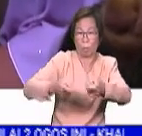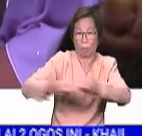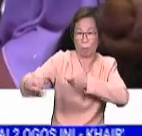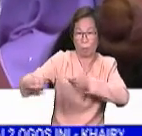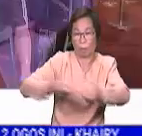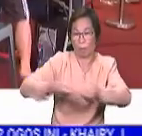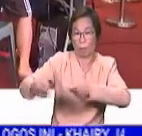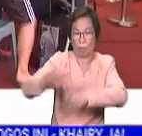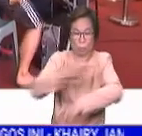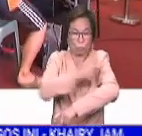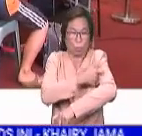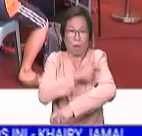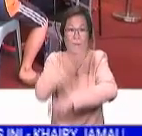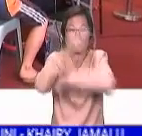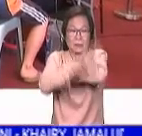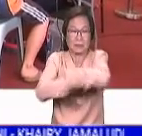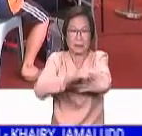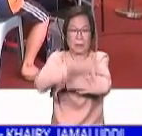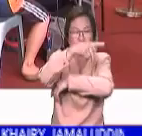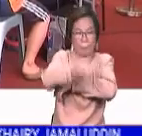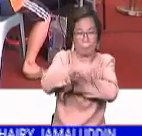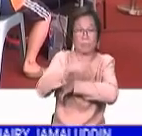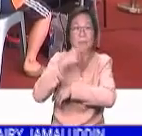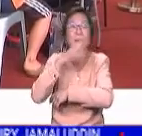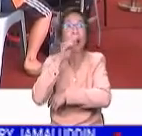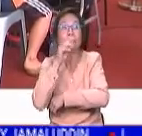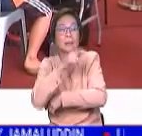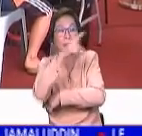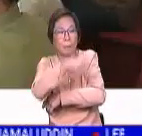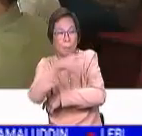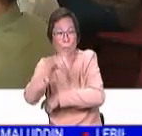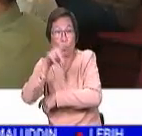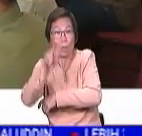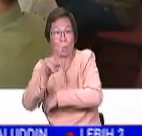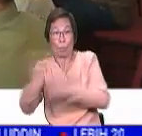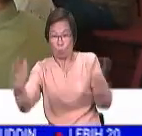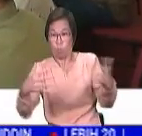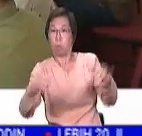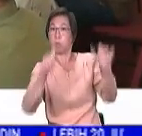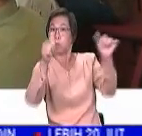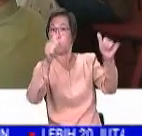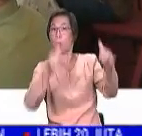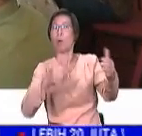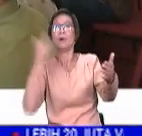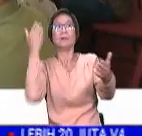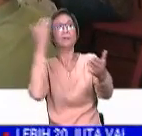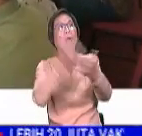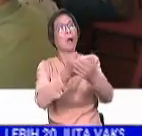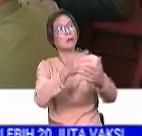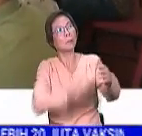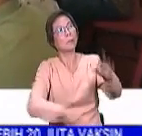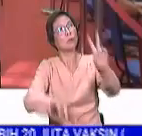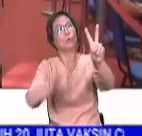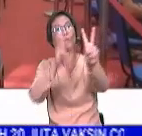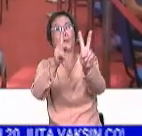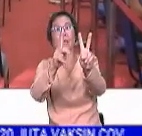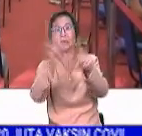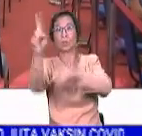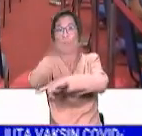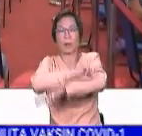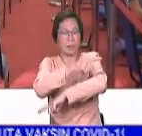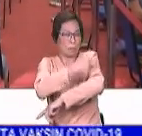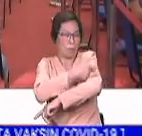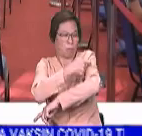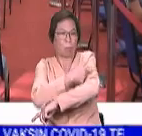kerajaan Negeri berkata PV Ini mendapat sambutan menggalakkan sehingga mencapai 2000 pengunjung sehari